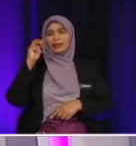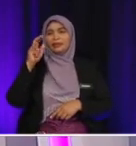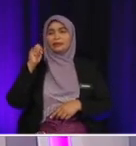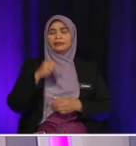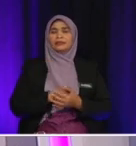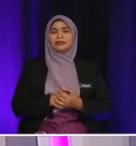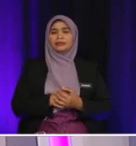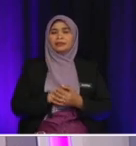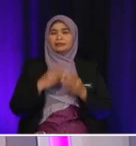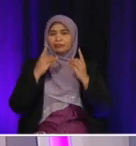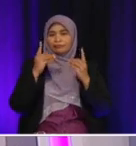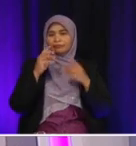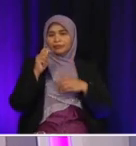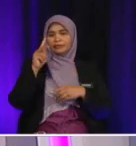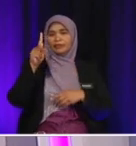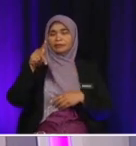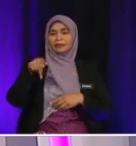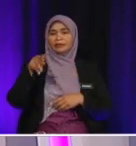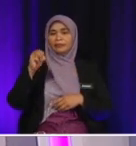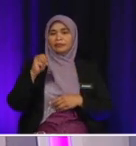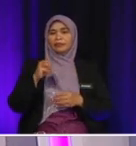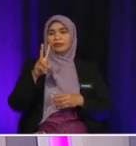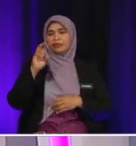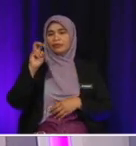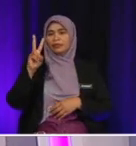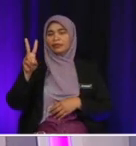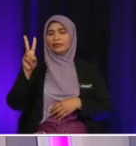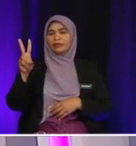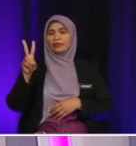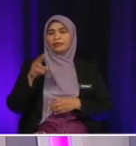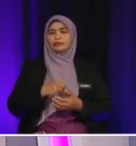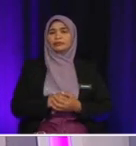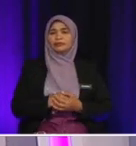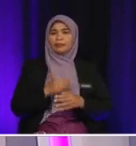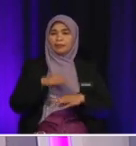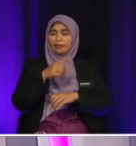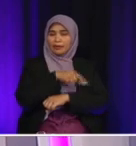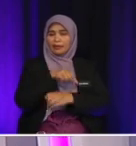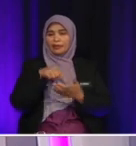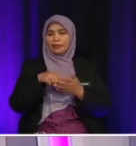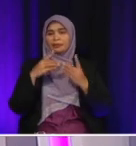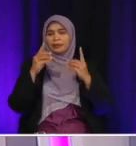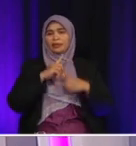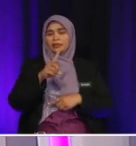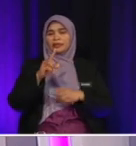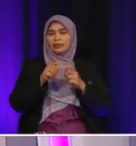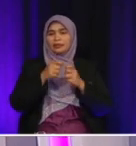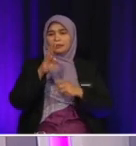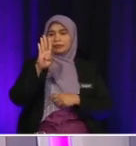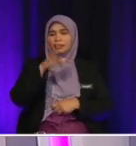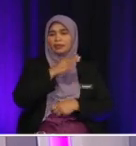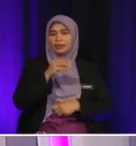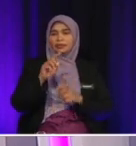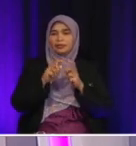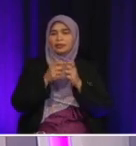KPM dalam slot sukses SPM 2022 pecutan pada hari ini dalam mata pelajaran Pendidikan Islam tingkatan EMP dan